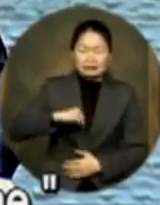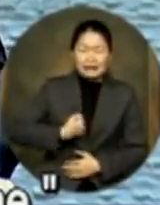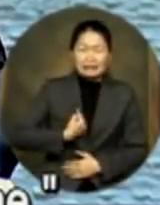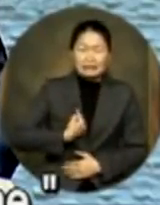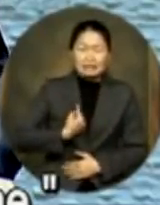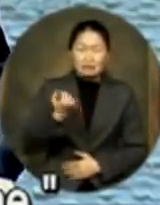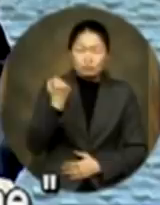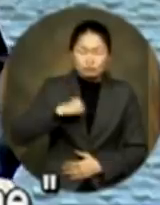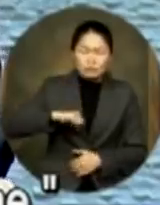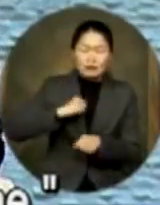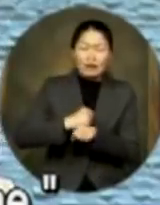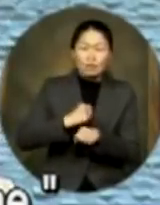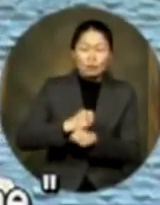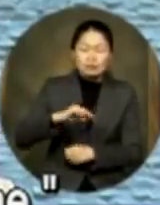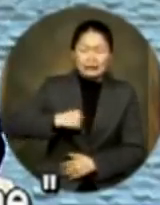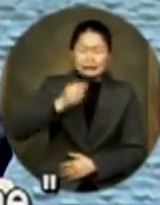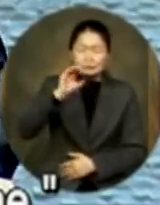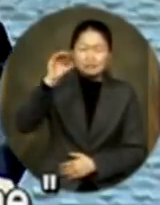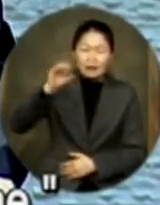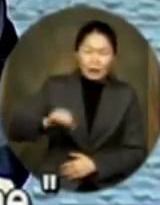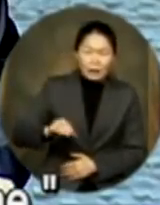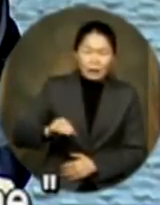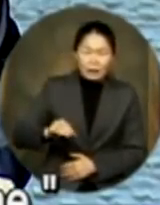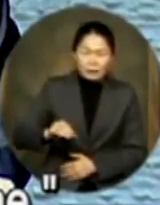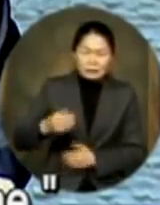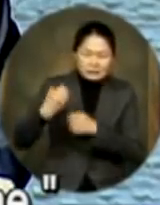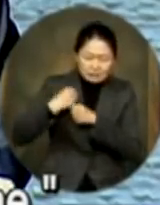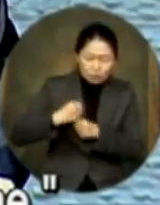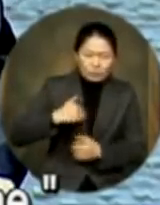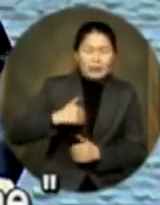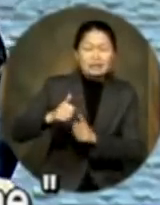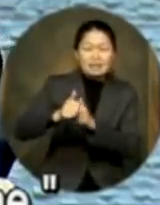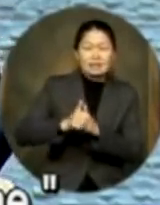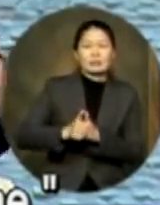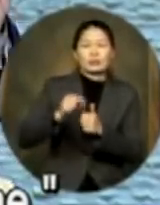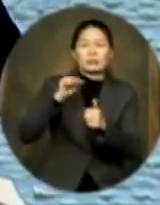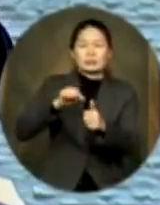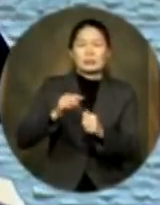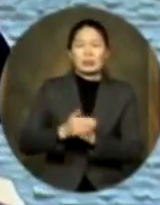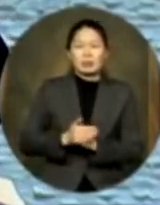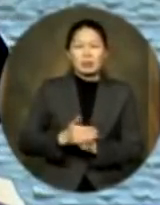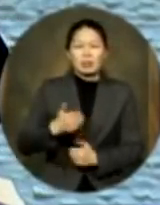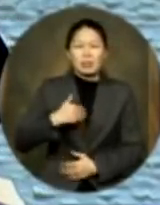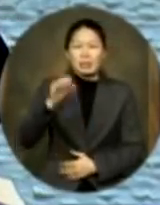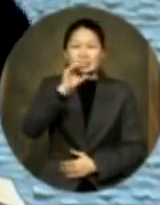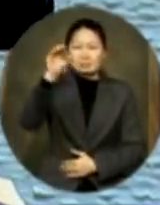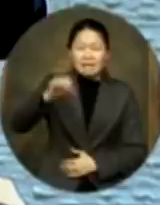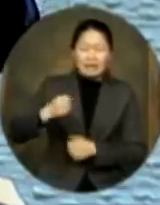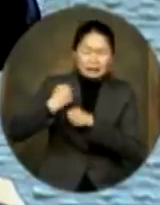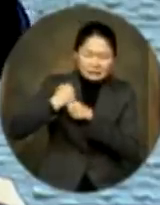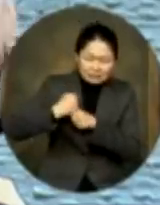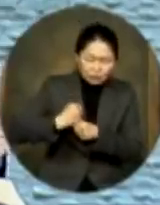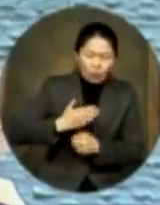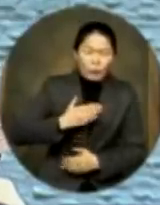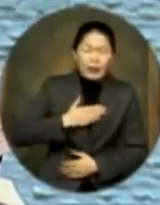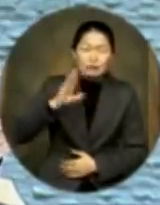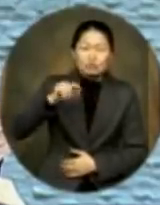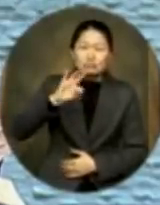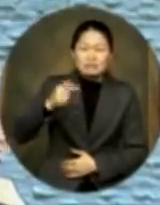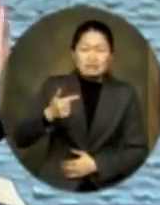자기 십자가를 지고 나를 따를 것이니라 내 십자가 지고 내어 나를